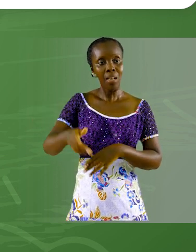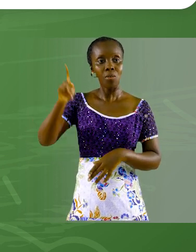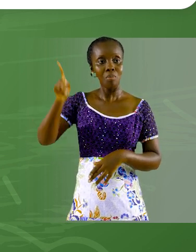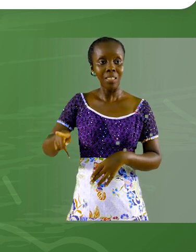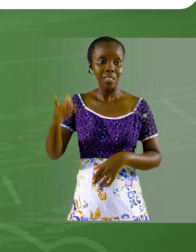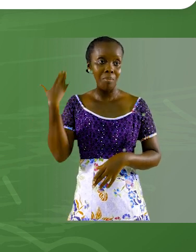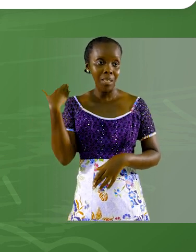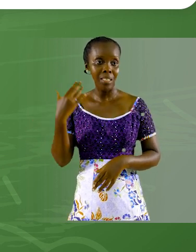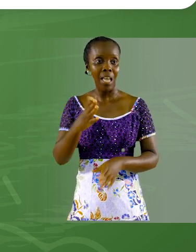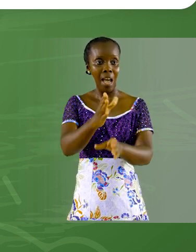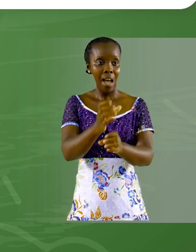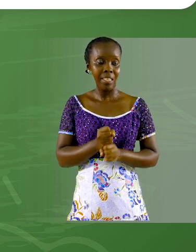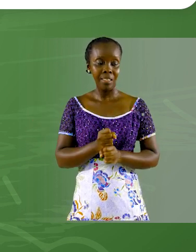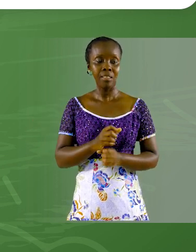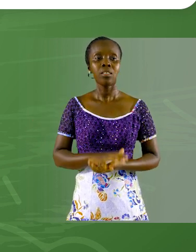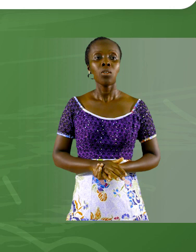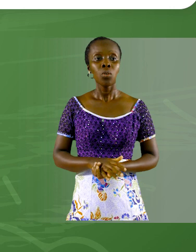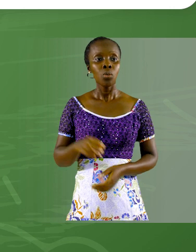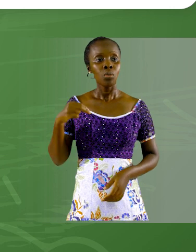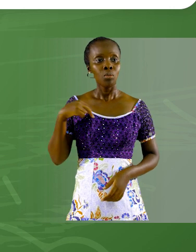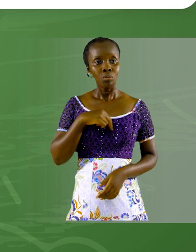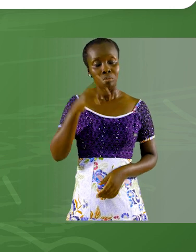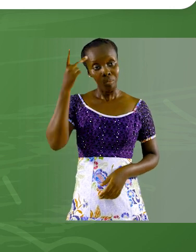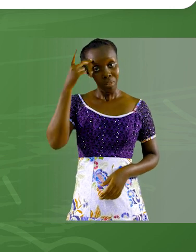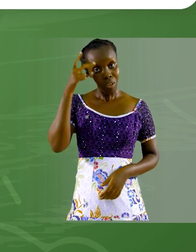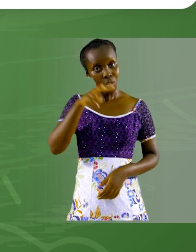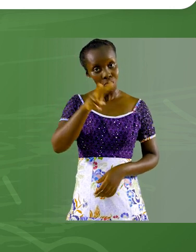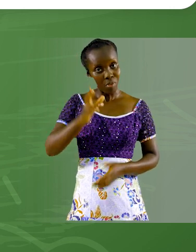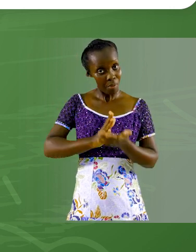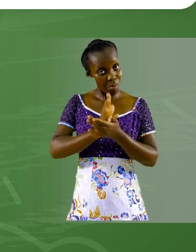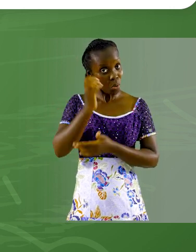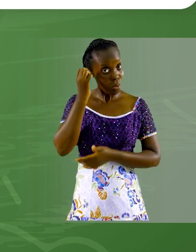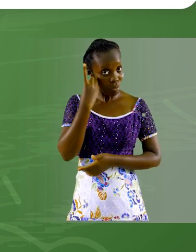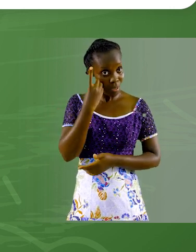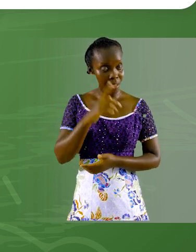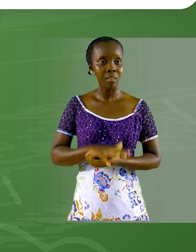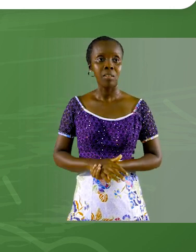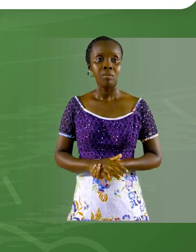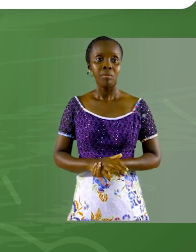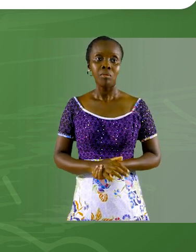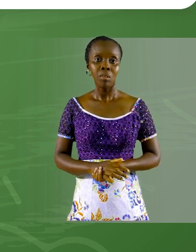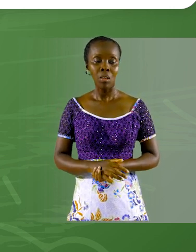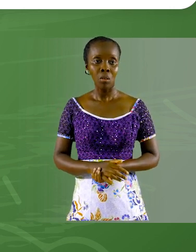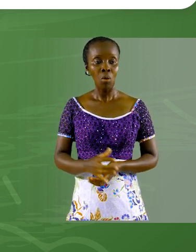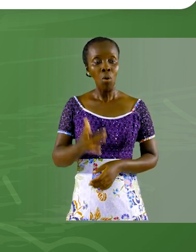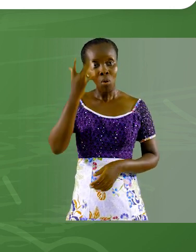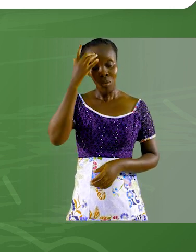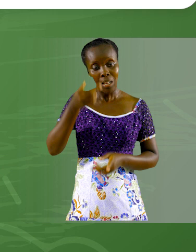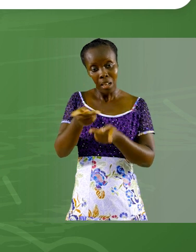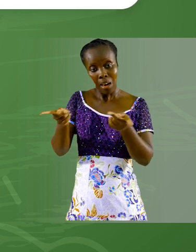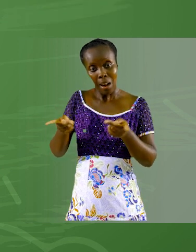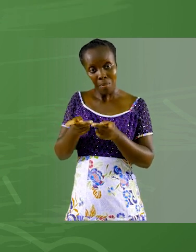passé acquise. Nous pensons que vous avez retenu quelque chose en ce qui concerne la place